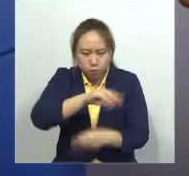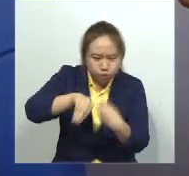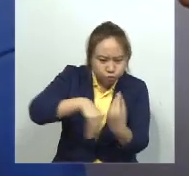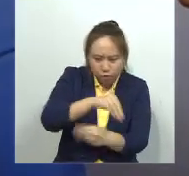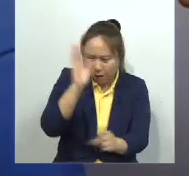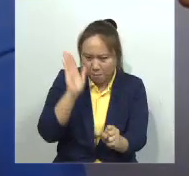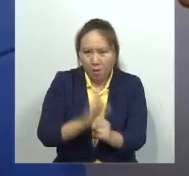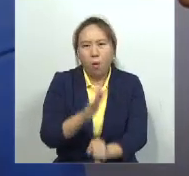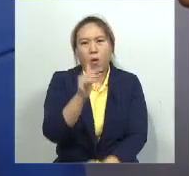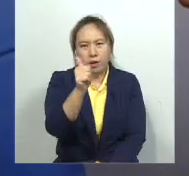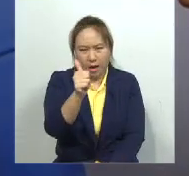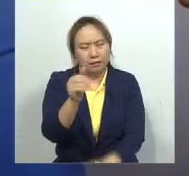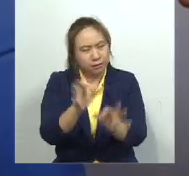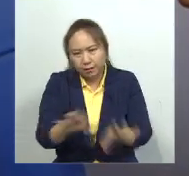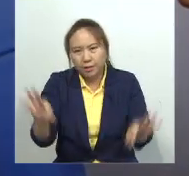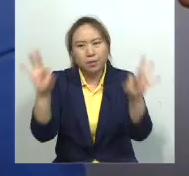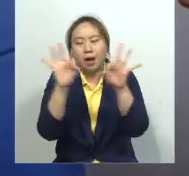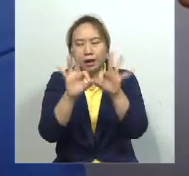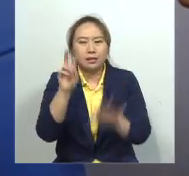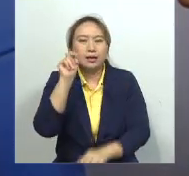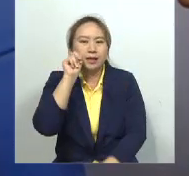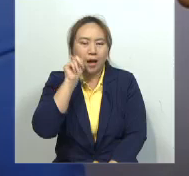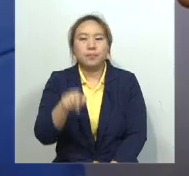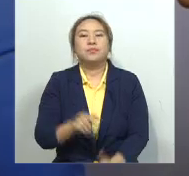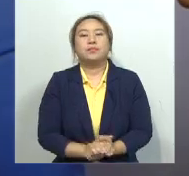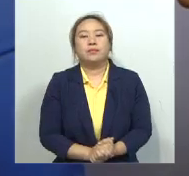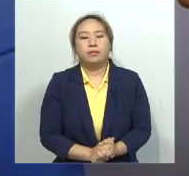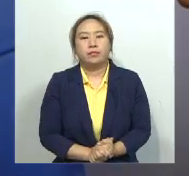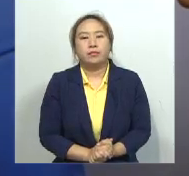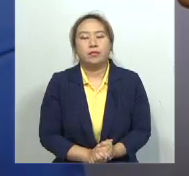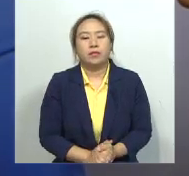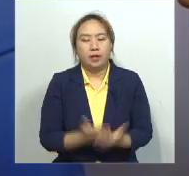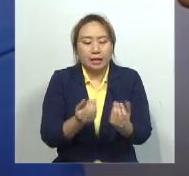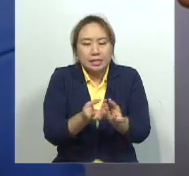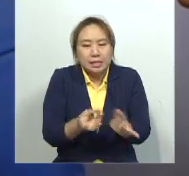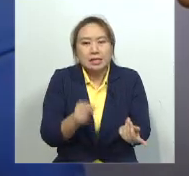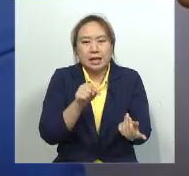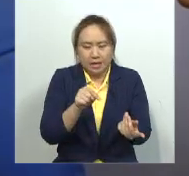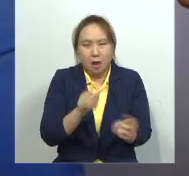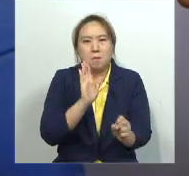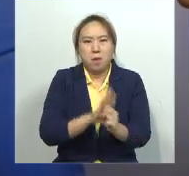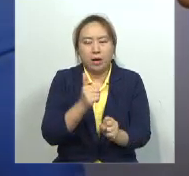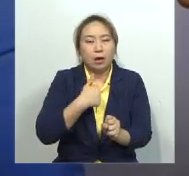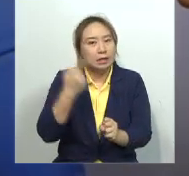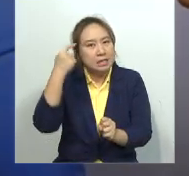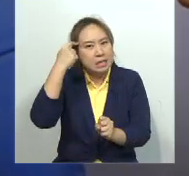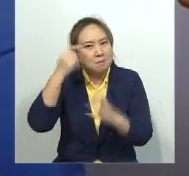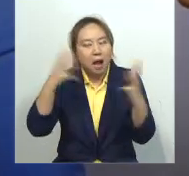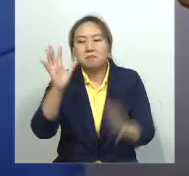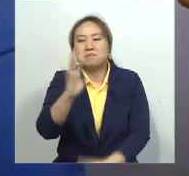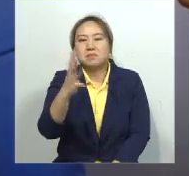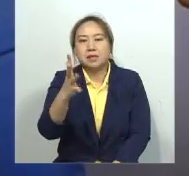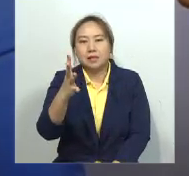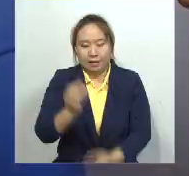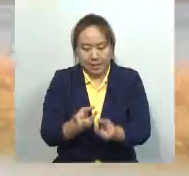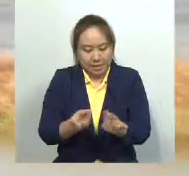าที่จะทำผลประโยชน์ในไร่นาส่วนผสมหรือไร่นาในเศรษฐกิจพอเพียงของที่ดินในหลวงเนี่ยฮะเขาก็ไม่คิดอะไรมากครับเขาอุทิศส่วน